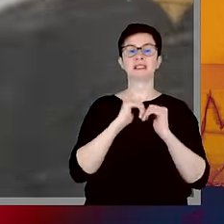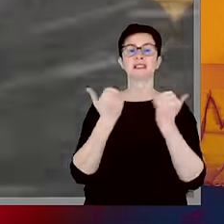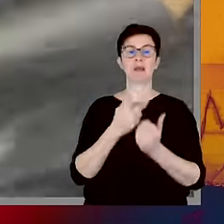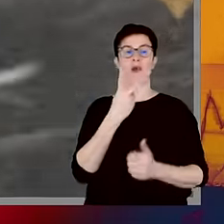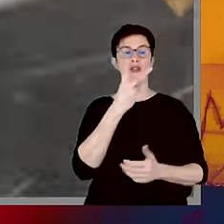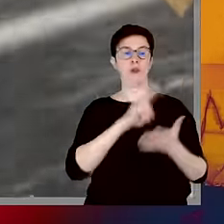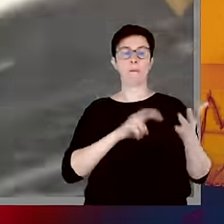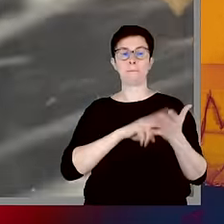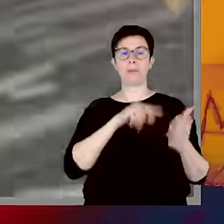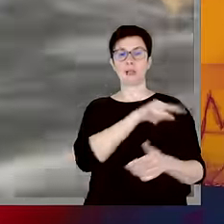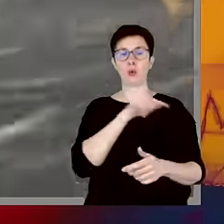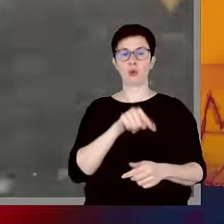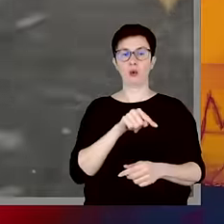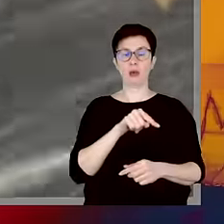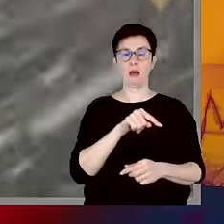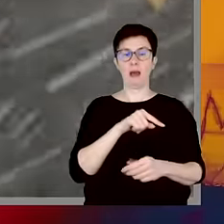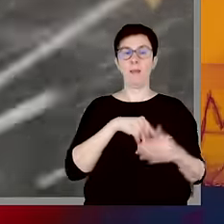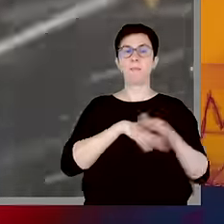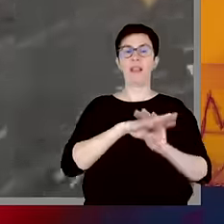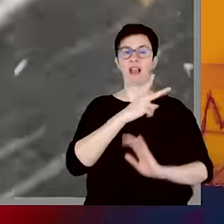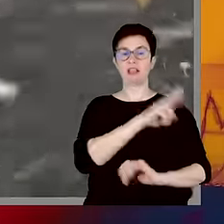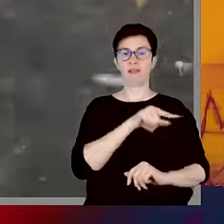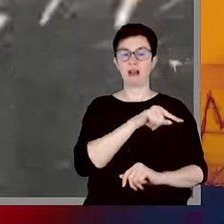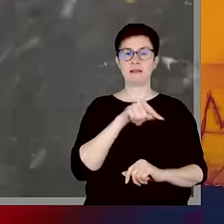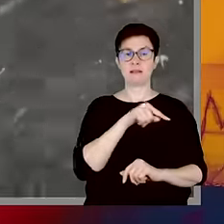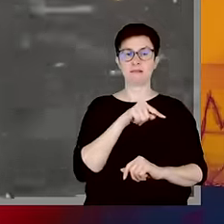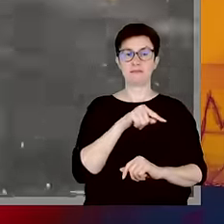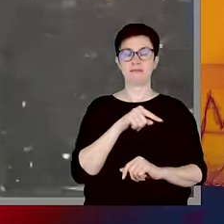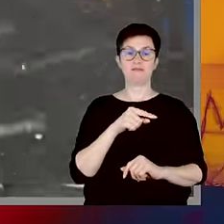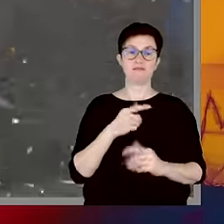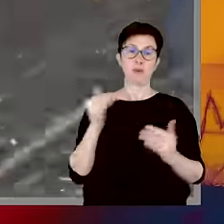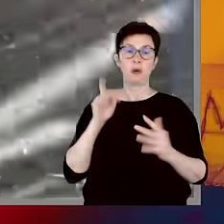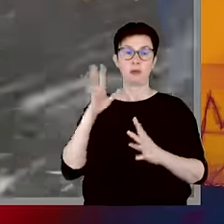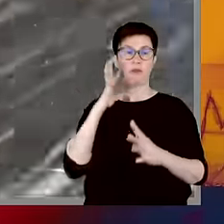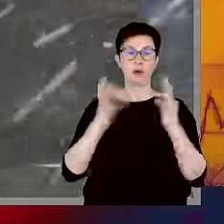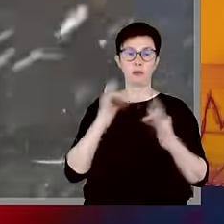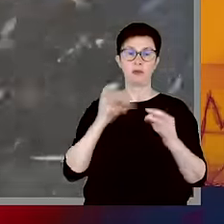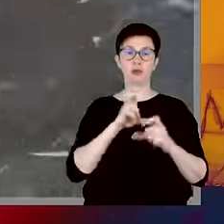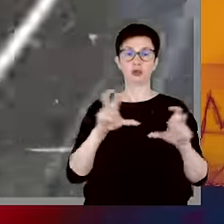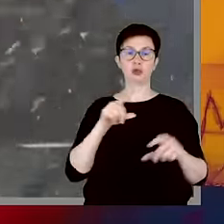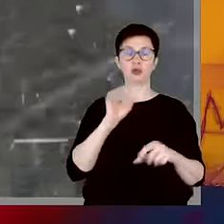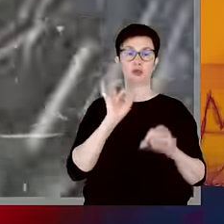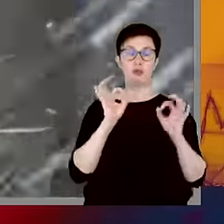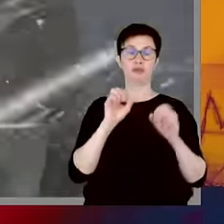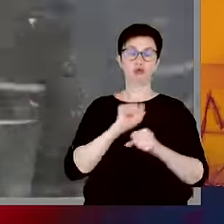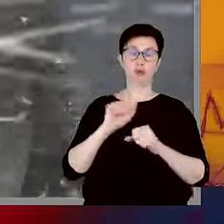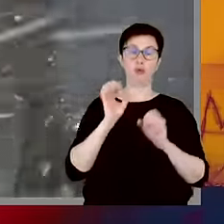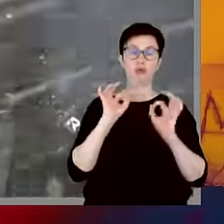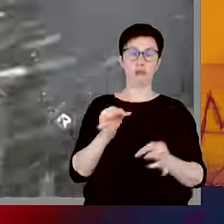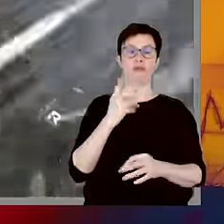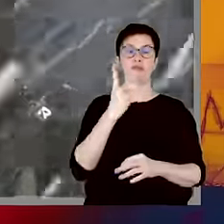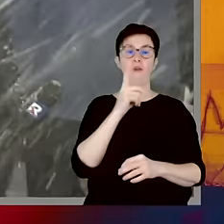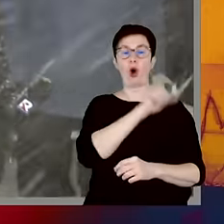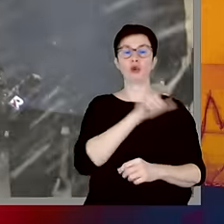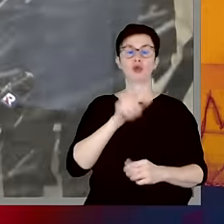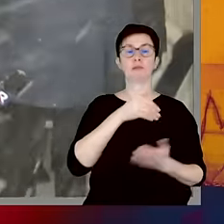Ma widać, moim zdaniem, uzasadnione wątpliwości, czy te mandaty zostały skutecznie opróżnione przez